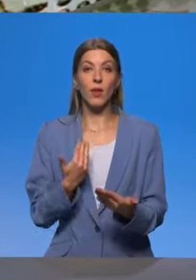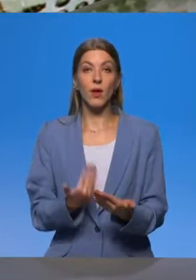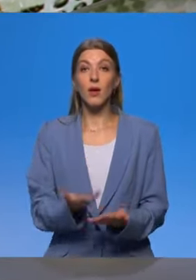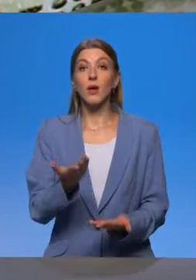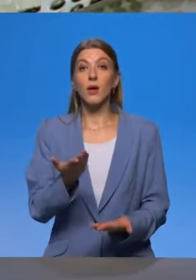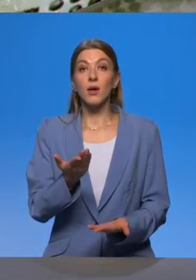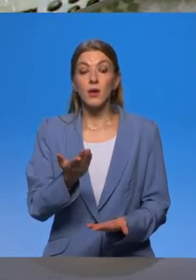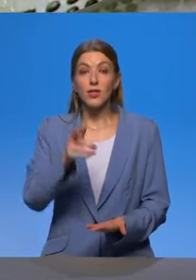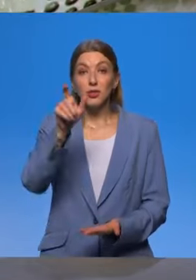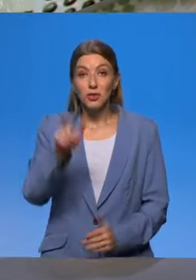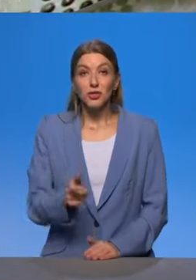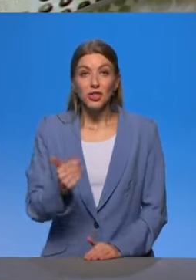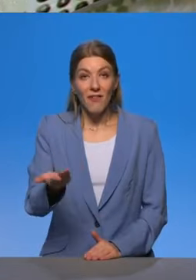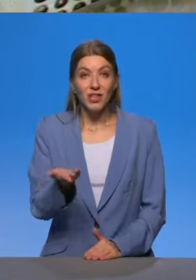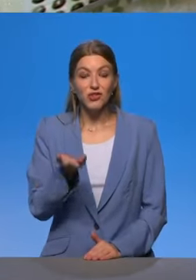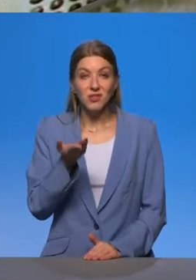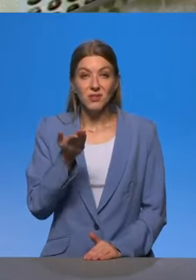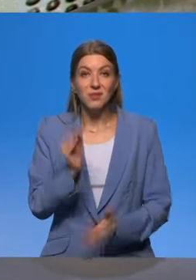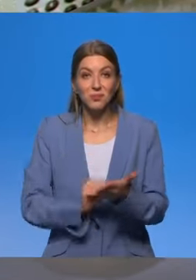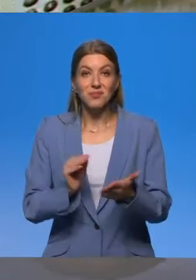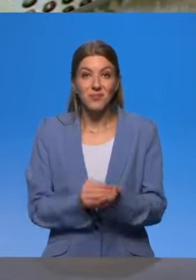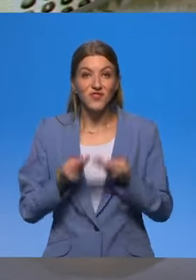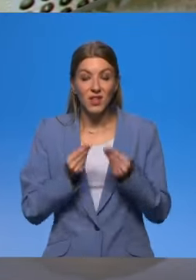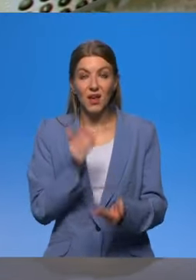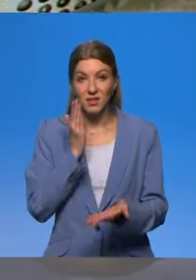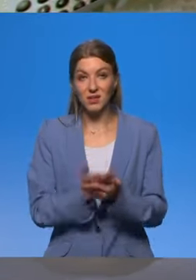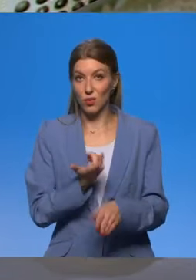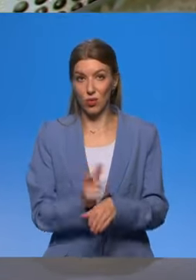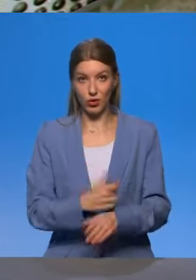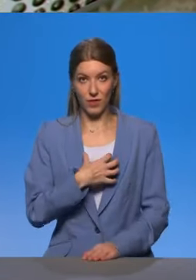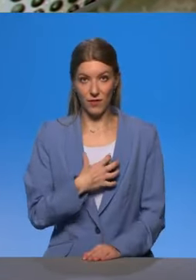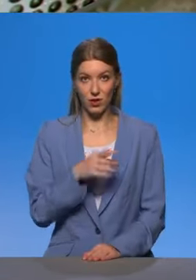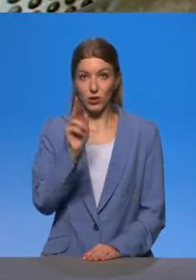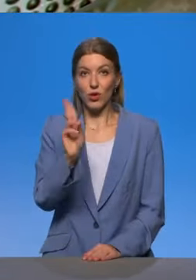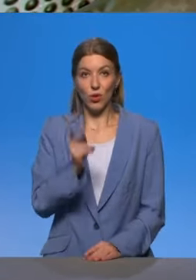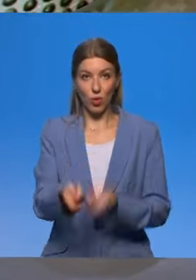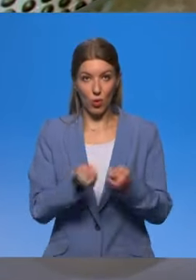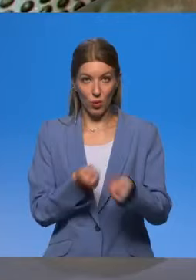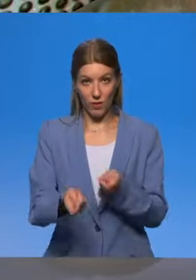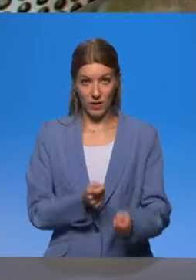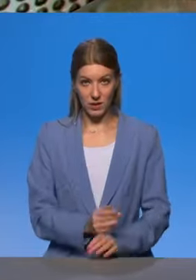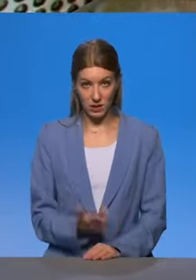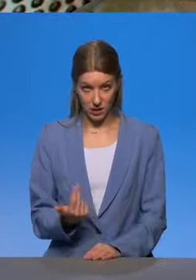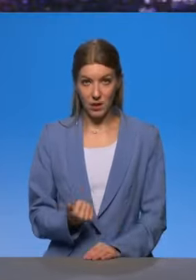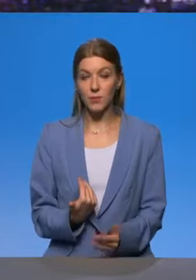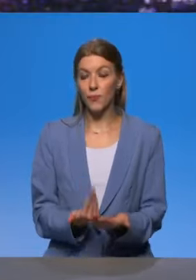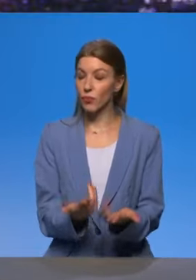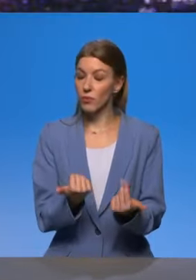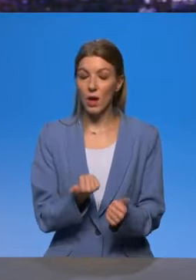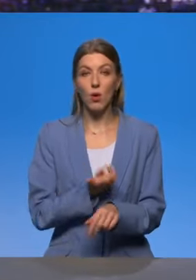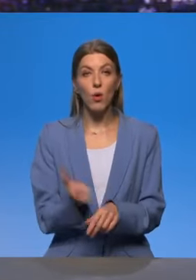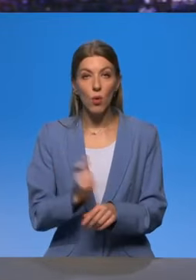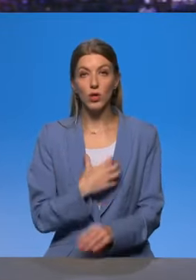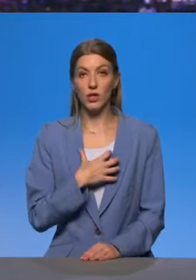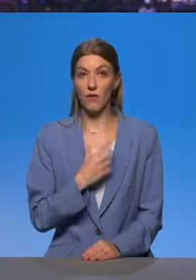Человеческий фактор руководителя, он важен, да, в этой истории на самом деле? Я думаю, он будет важнейшим в ближайшие годы, потому что и